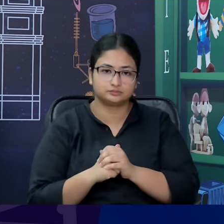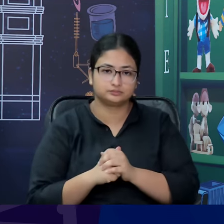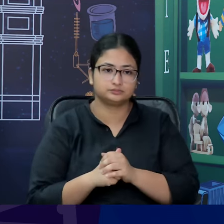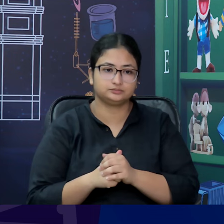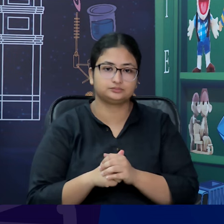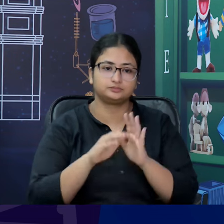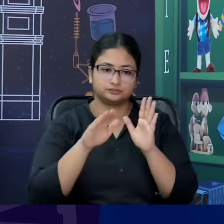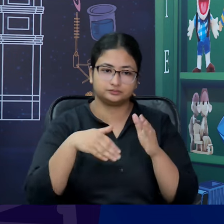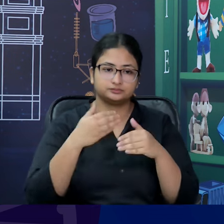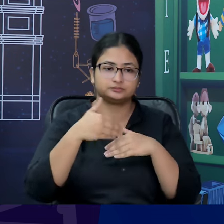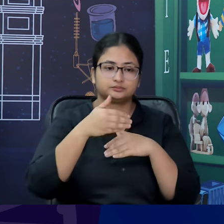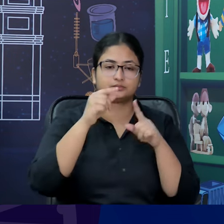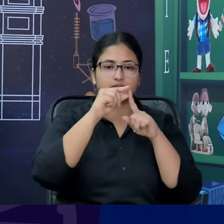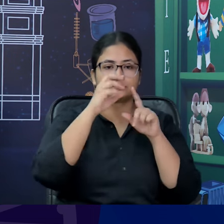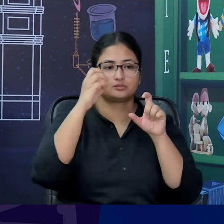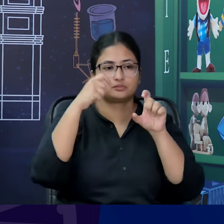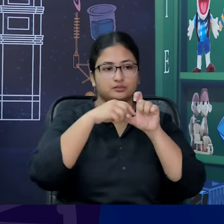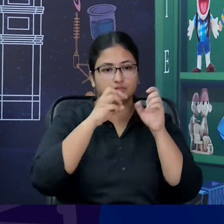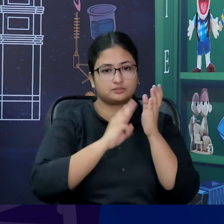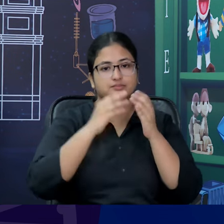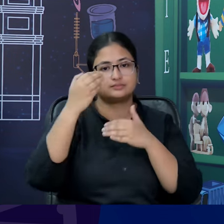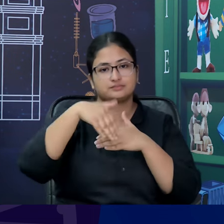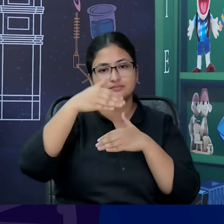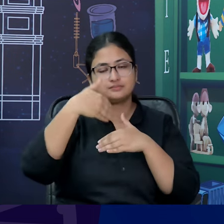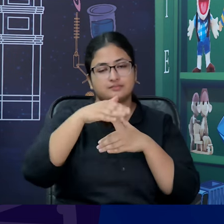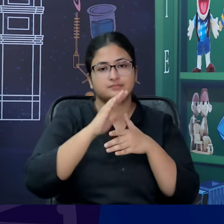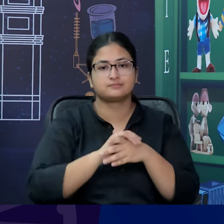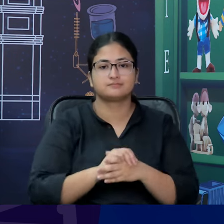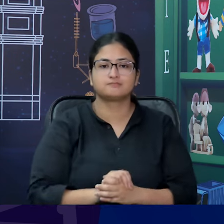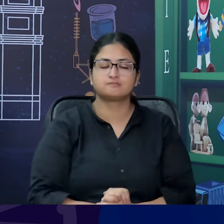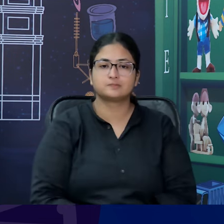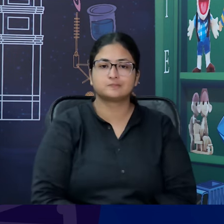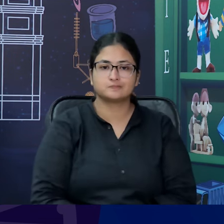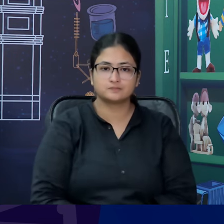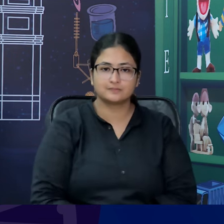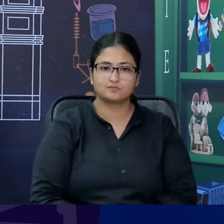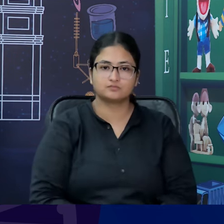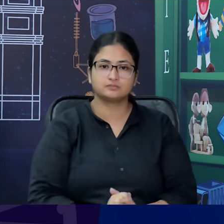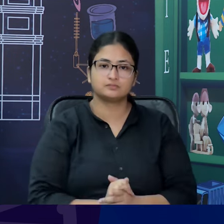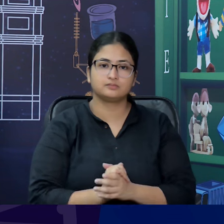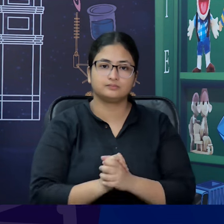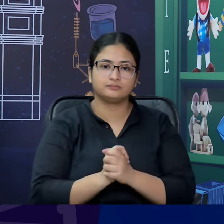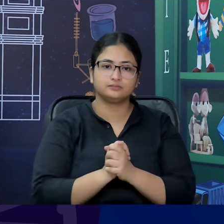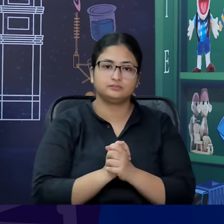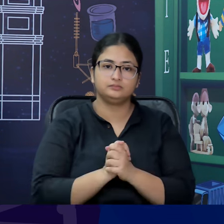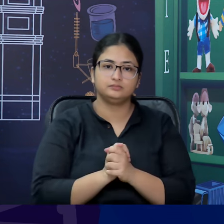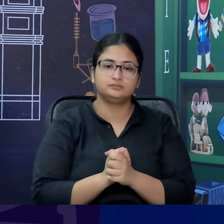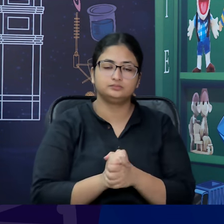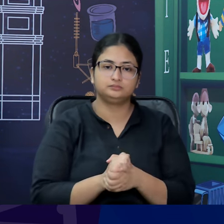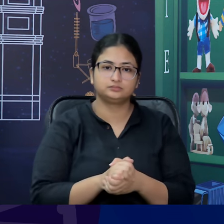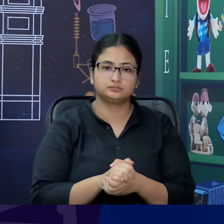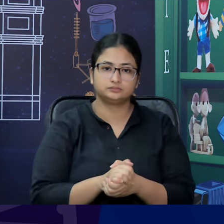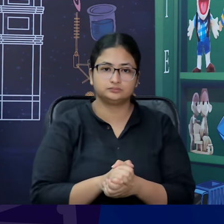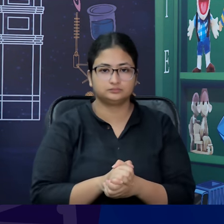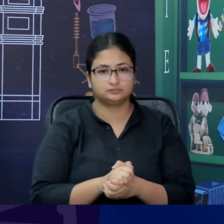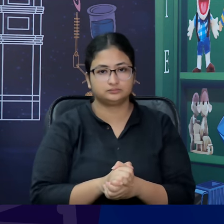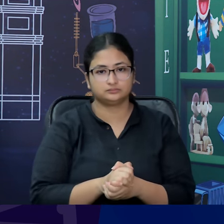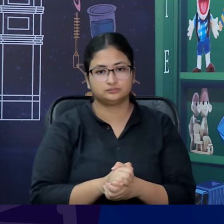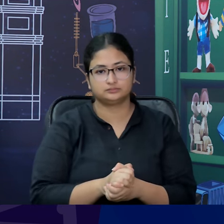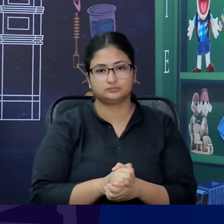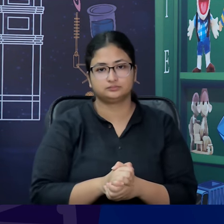उसे उसी मैंने उसे कील की तरह उसी जगह ठोक